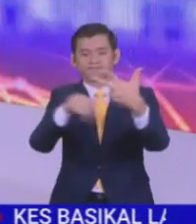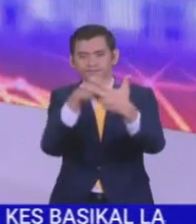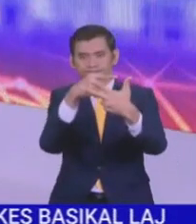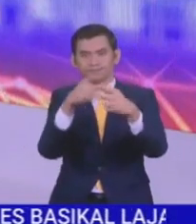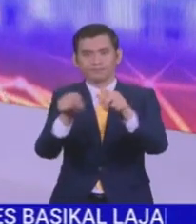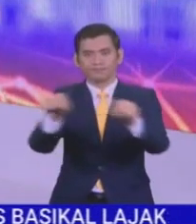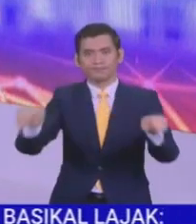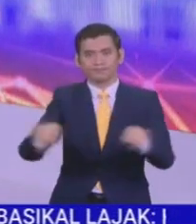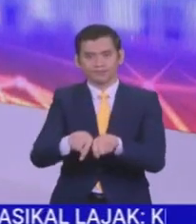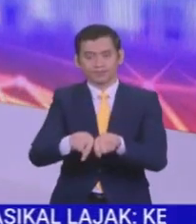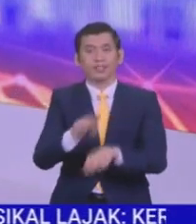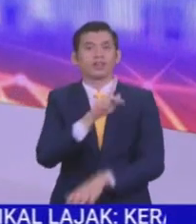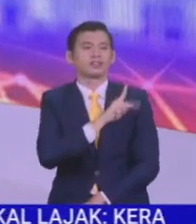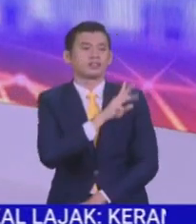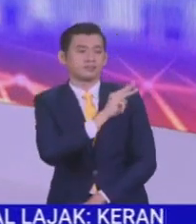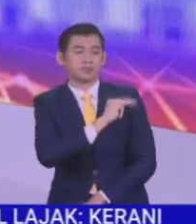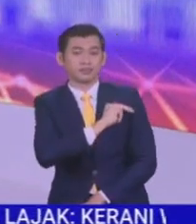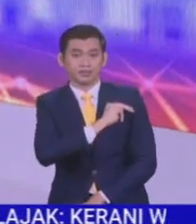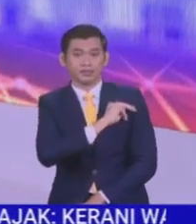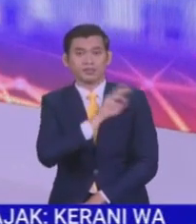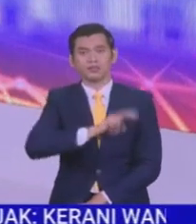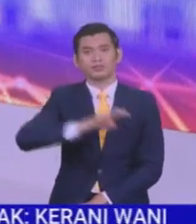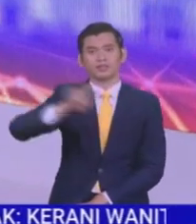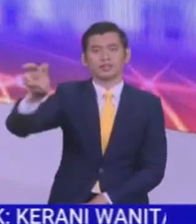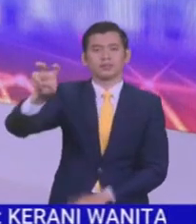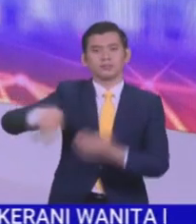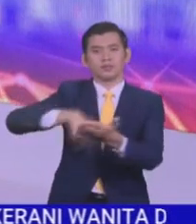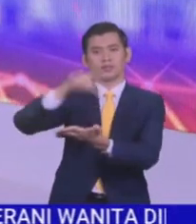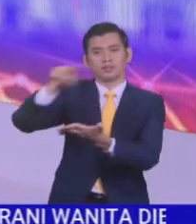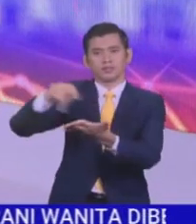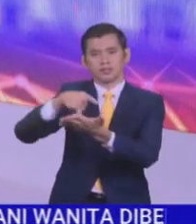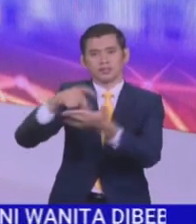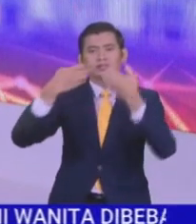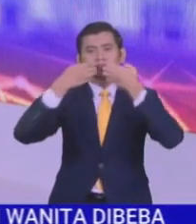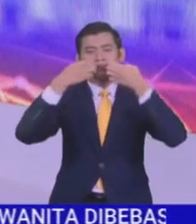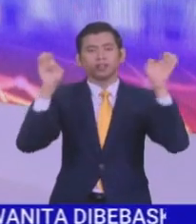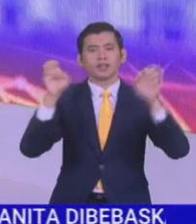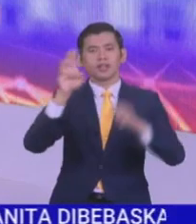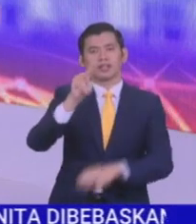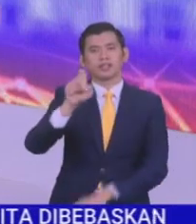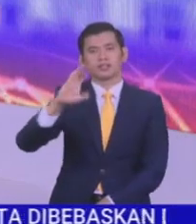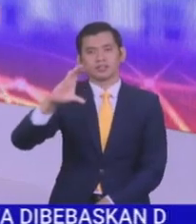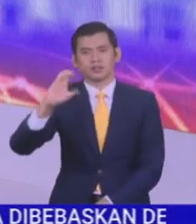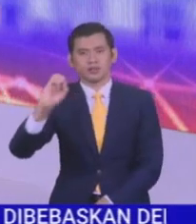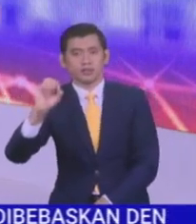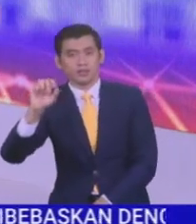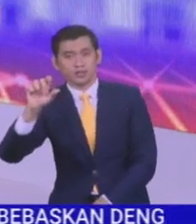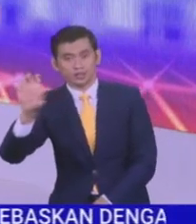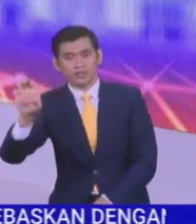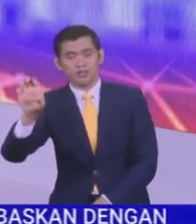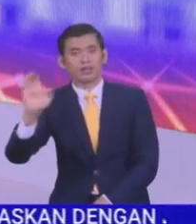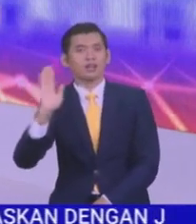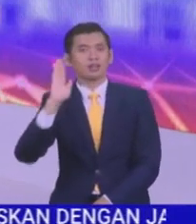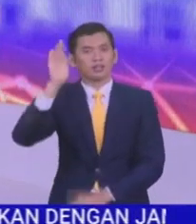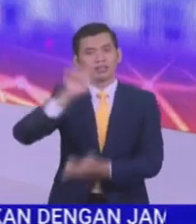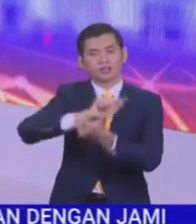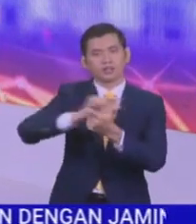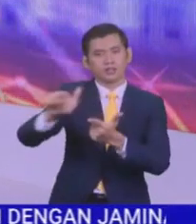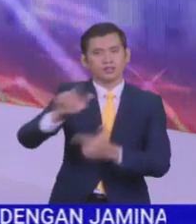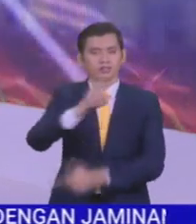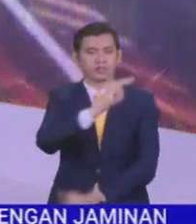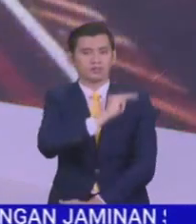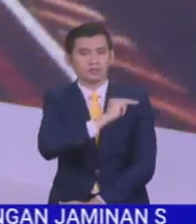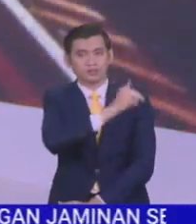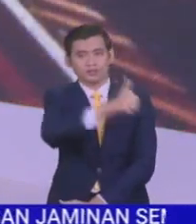Kementerian Pengangkutan optimis Pusat Kecemerlangan Rel Kebangsaan NRCOE bakal diluluskan Kabinet dalam tempoh 2 bulan akan